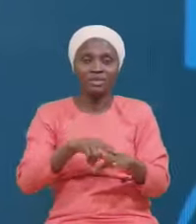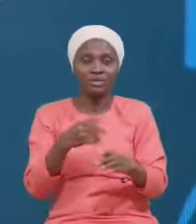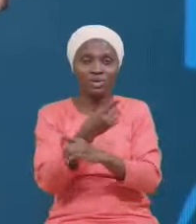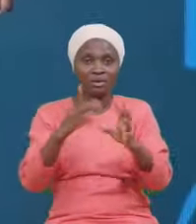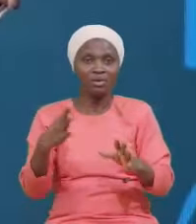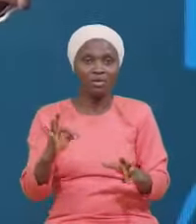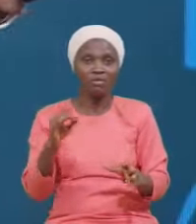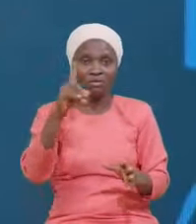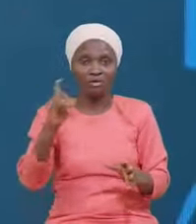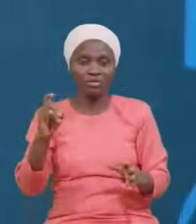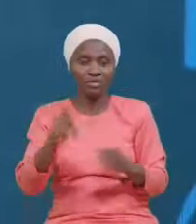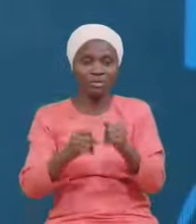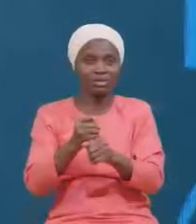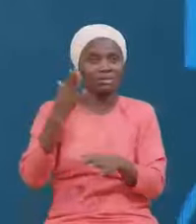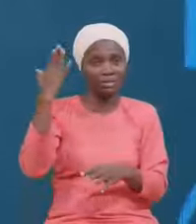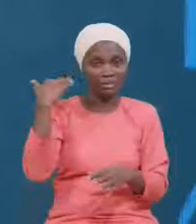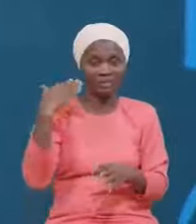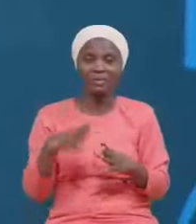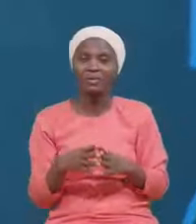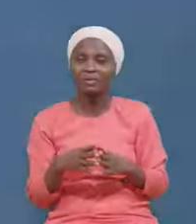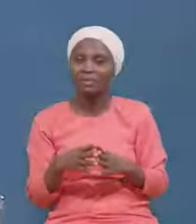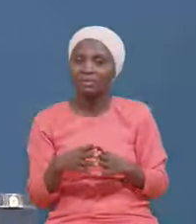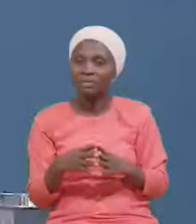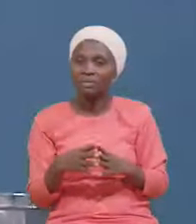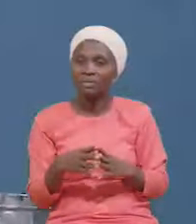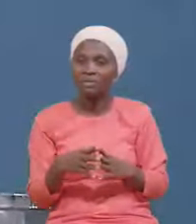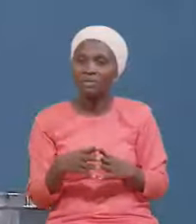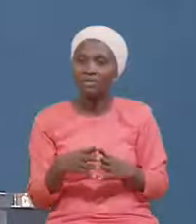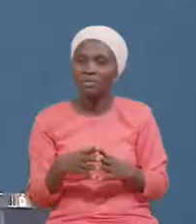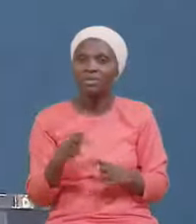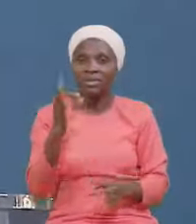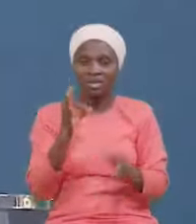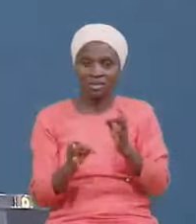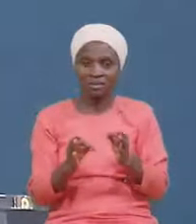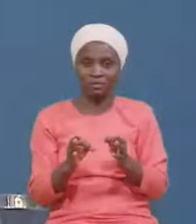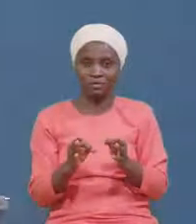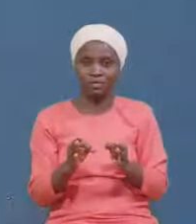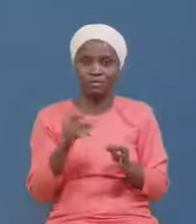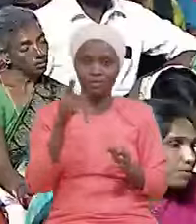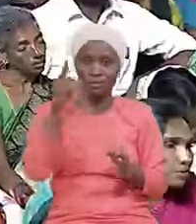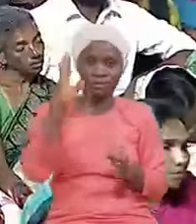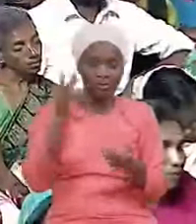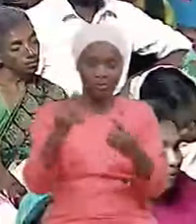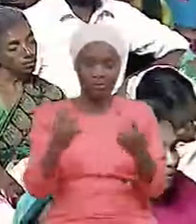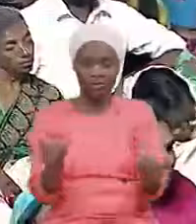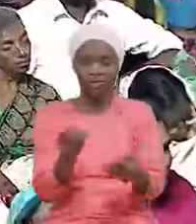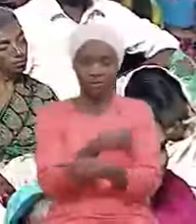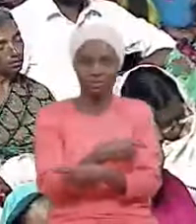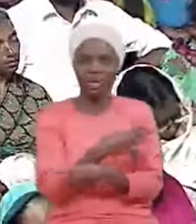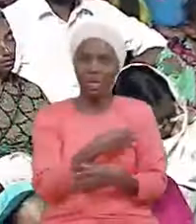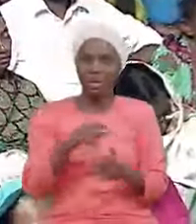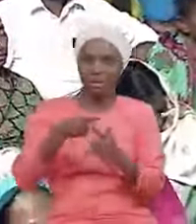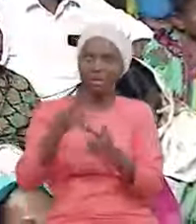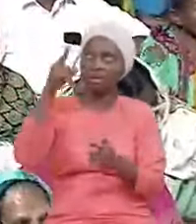యొక్క విడుదలిచ్చేవాడు 100 సంవత్సరాల క్రితం ఎలా ఉన్నాడో, if he were to come today, ఆయన ఈ రోజు రావాలనుకుంటే, and then he